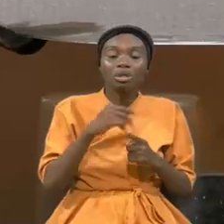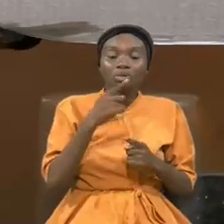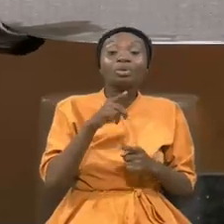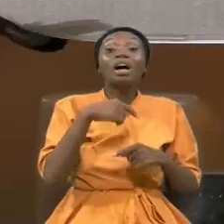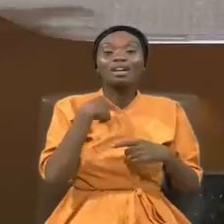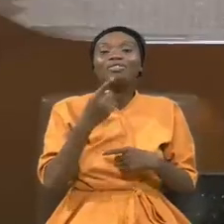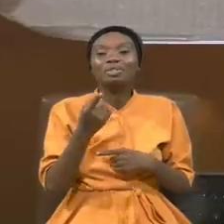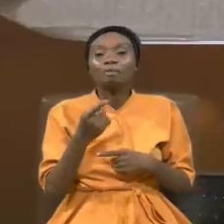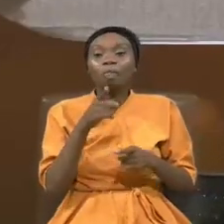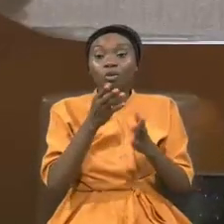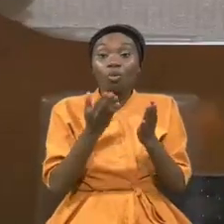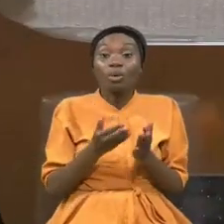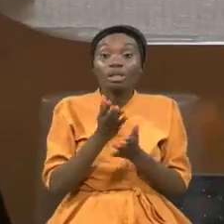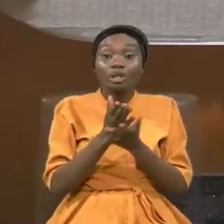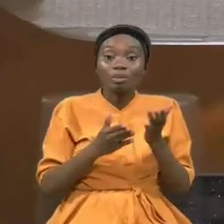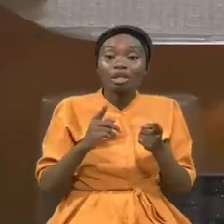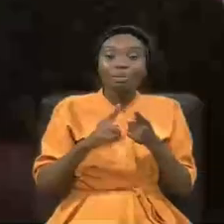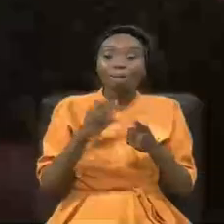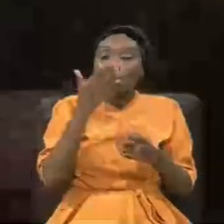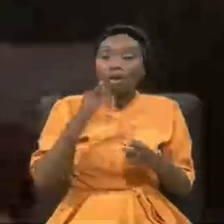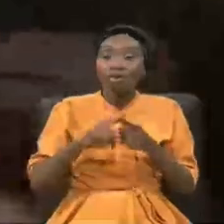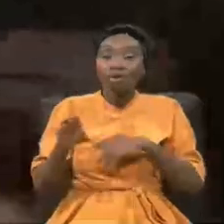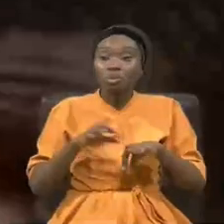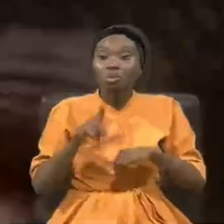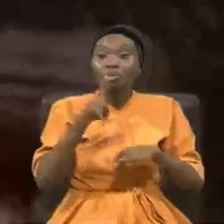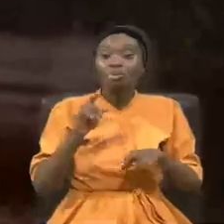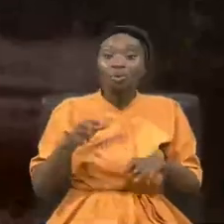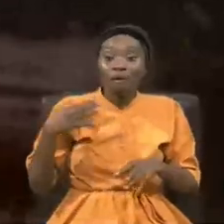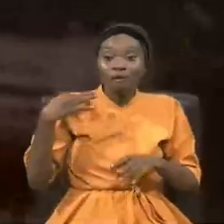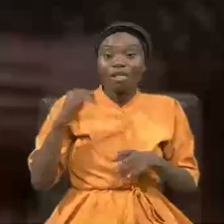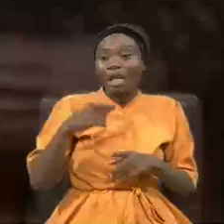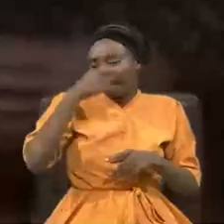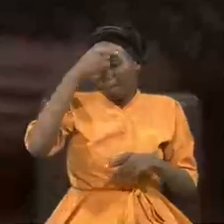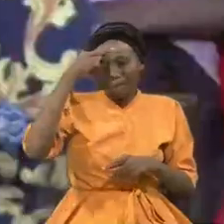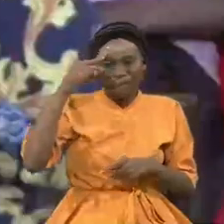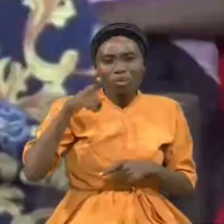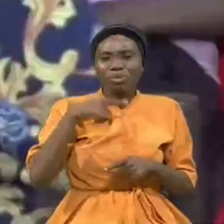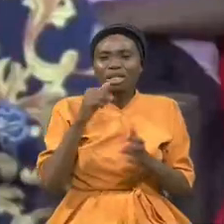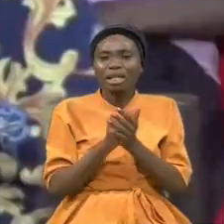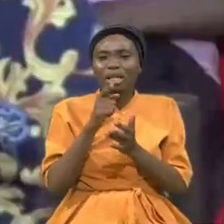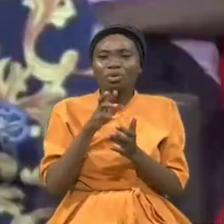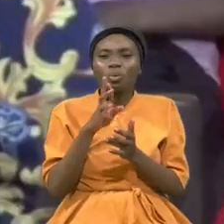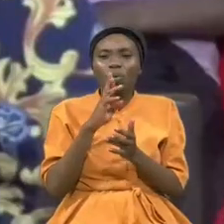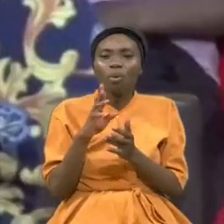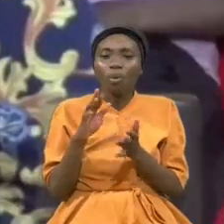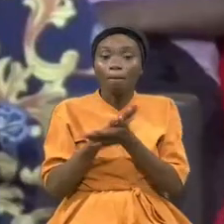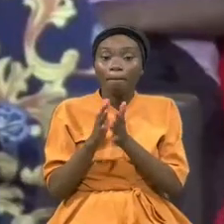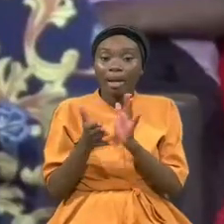c'est toi qui te montes volontaire. Il veut que quelque chose de mauvais soit fait. Alors tu te lèves et tu